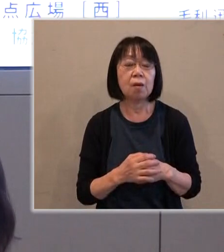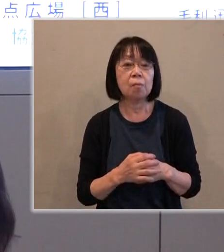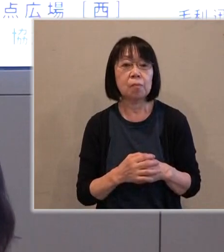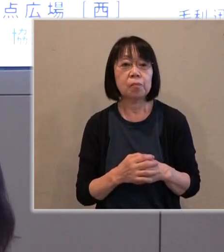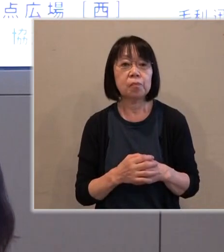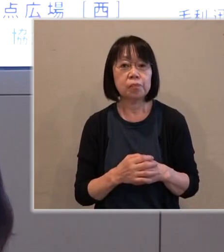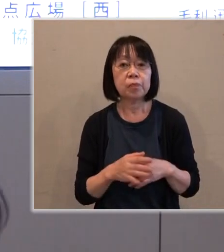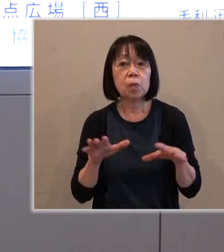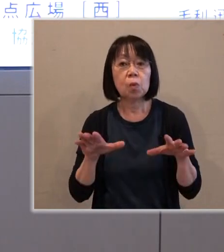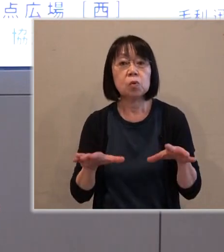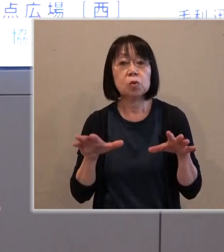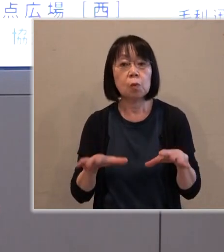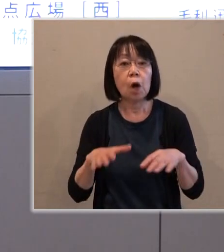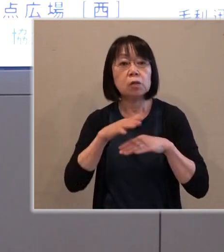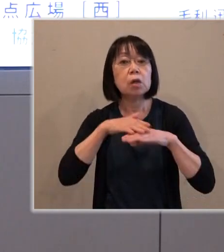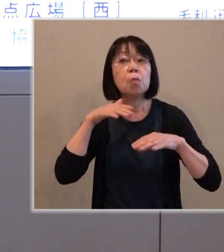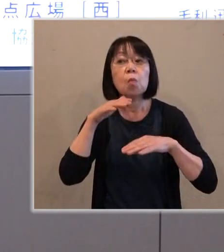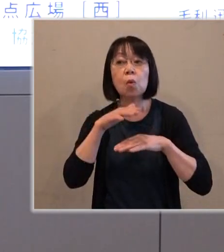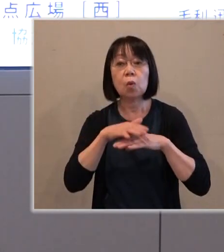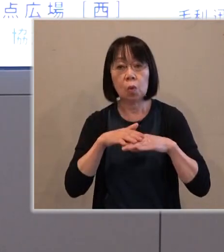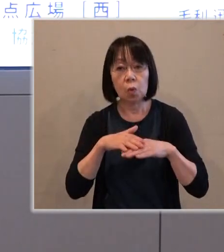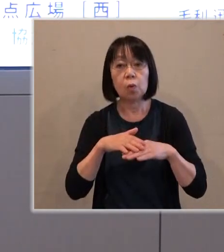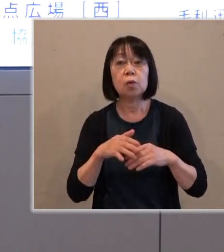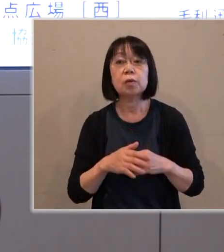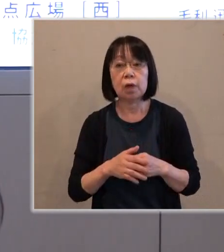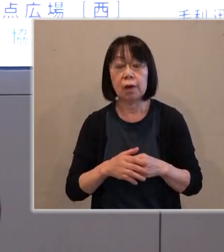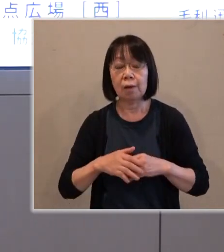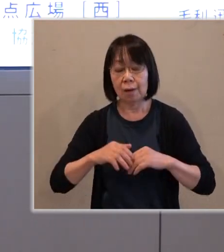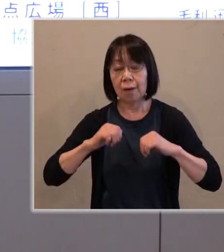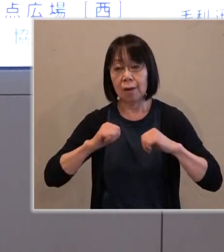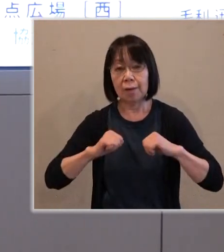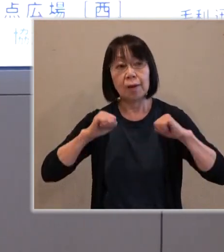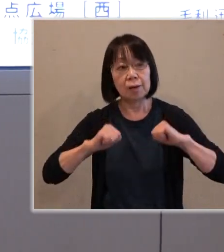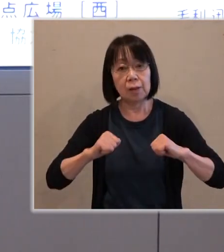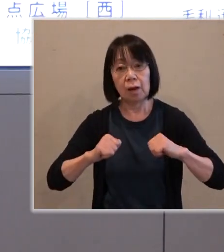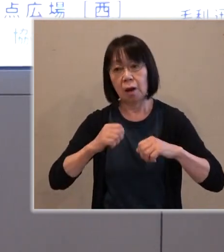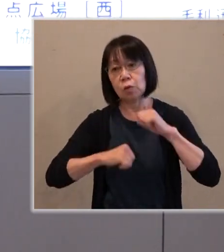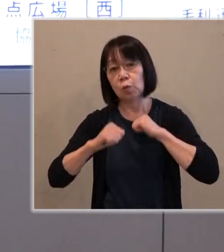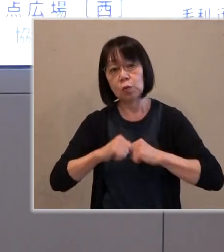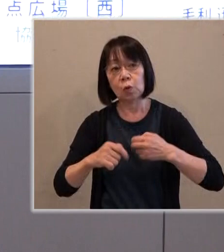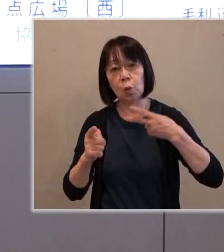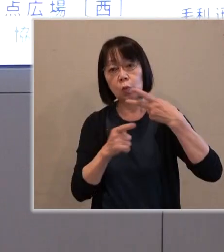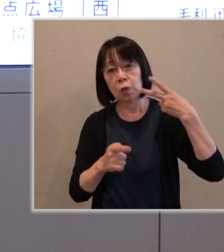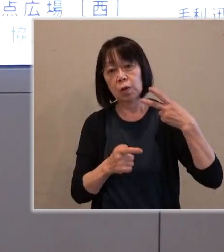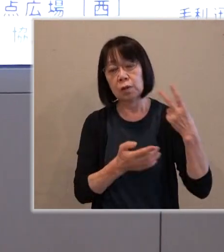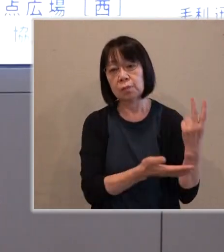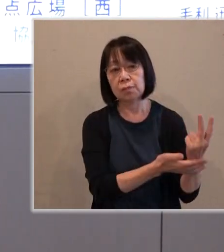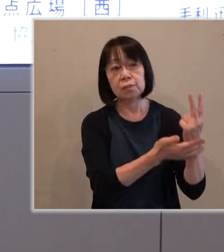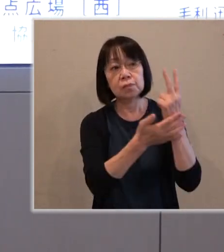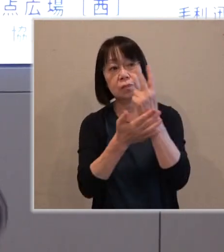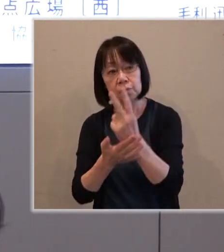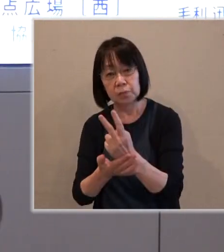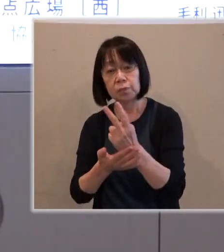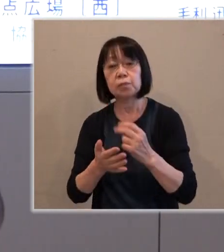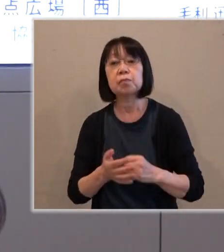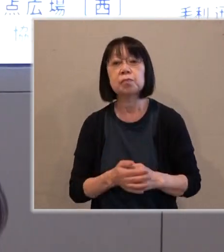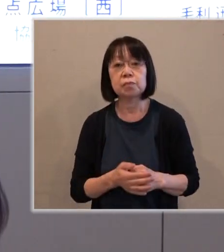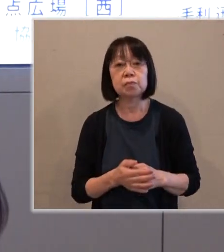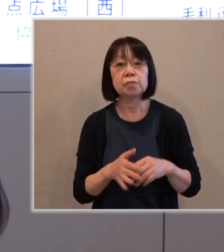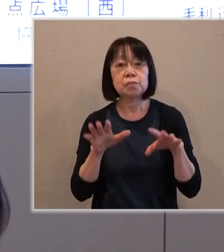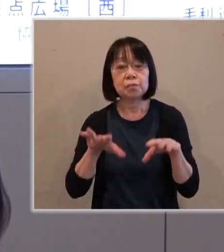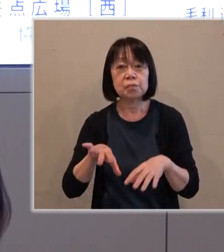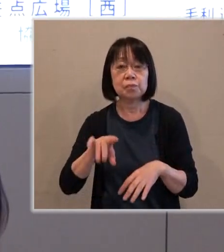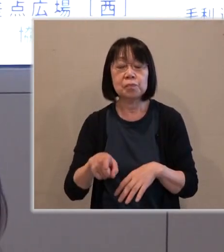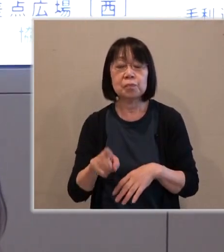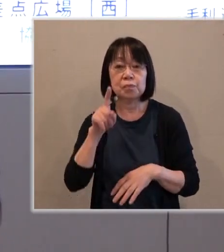、本日は札幌の方でですね、現地で活動されているお二方にお越しいただきまして、本日のピッチの内